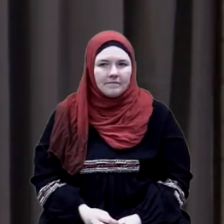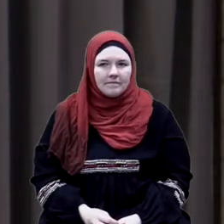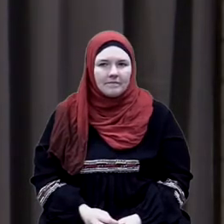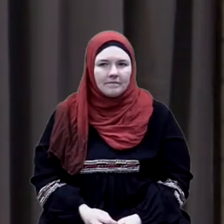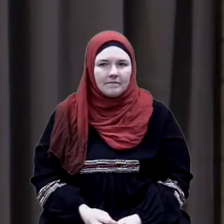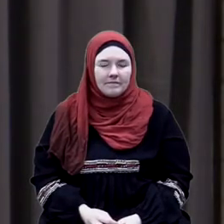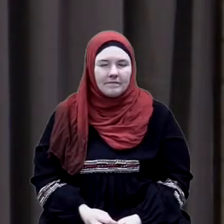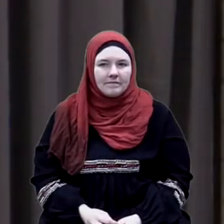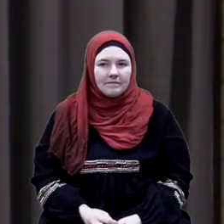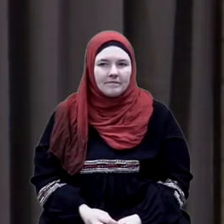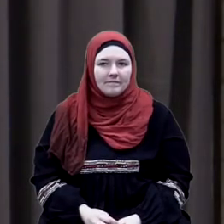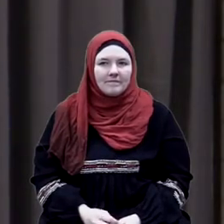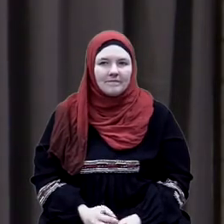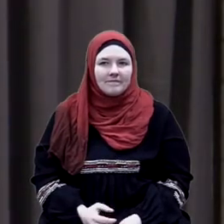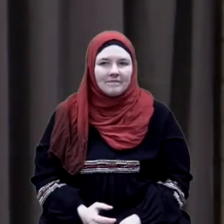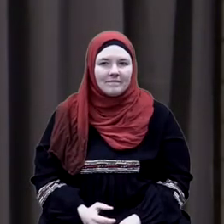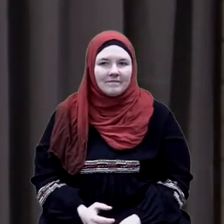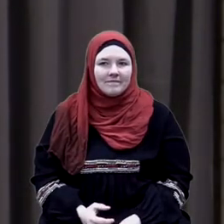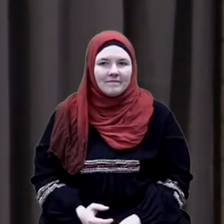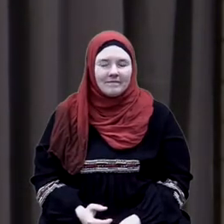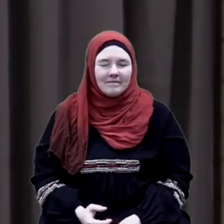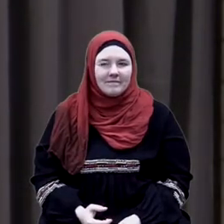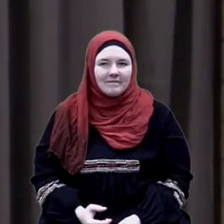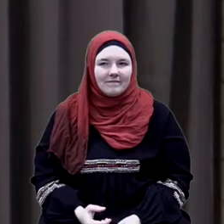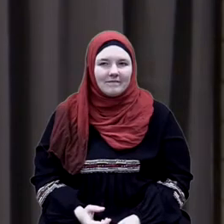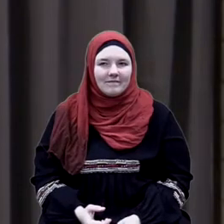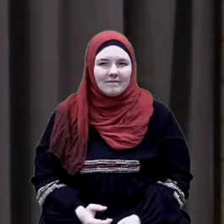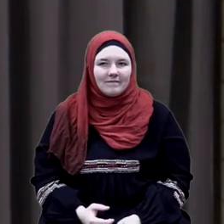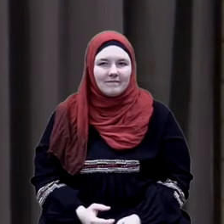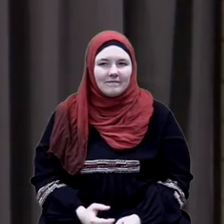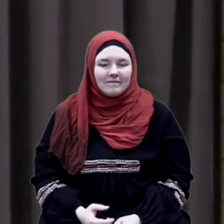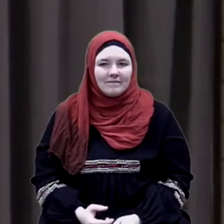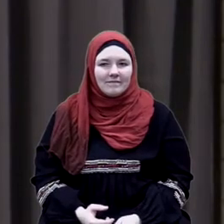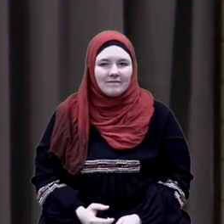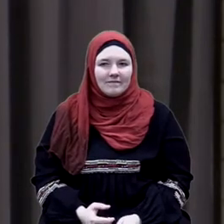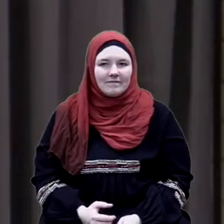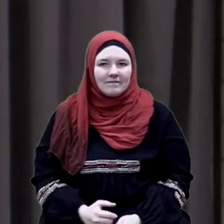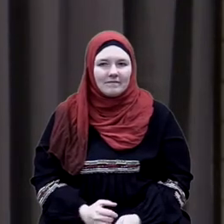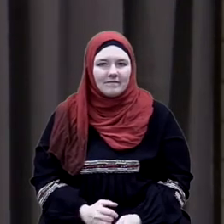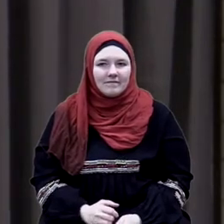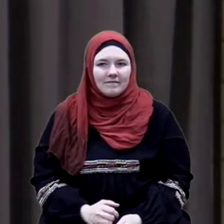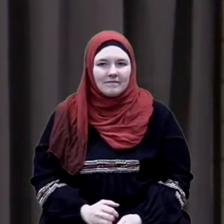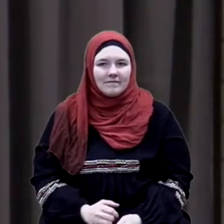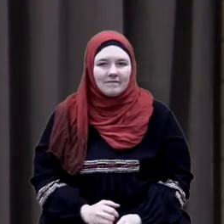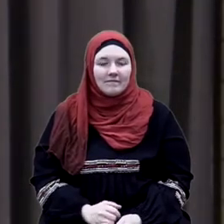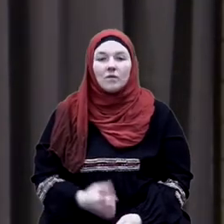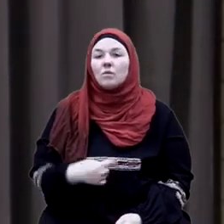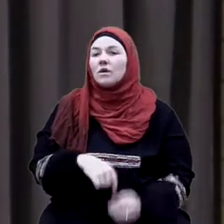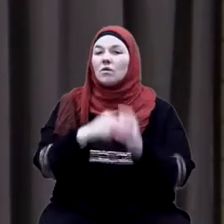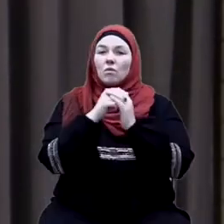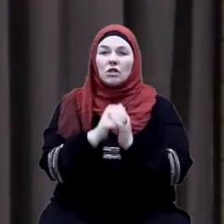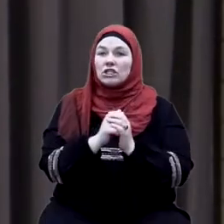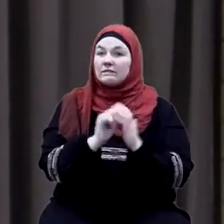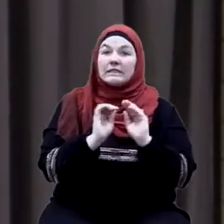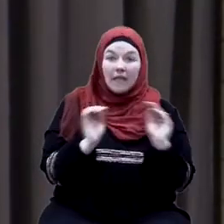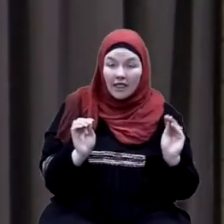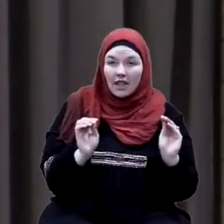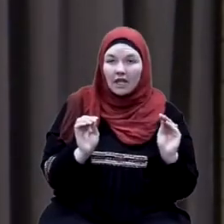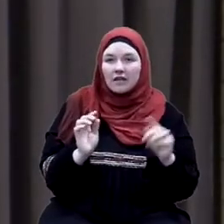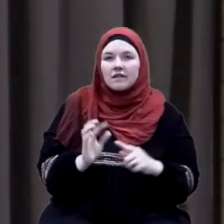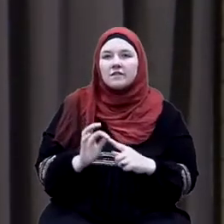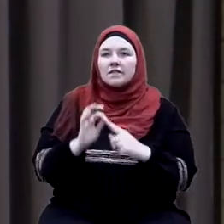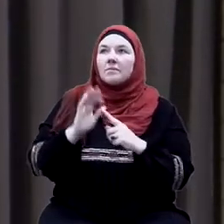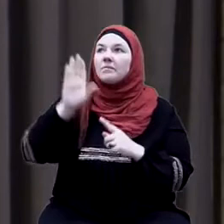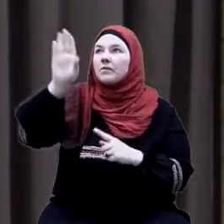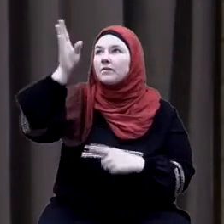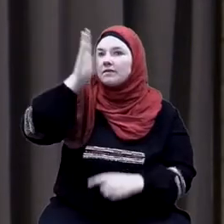وَإِسْحَاقَ إِلَهًا وَاحِدًا وَنَحْنُ لَهُ مُسْلِمُونَ. We worship none but your